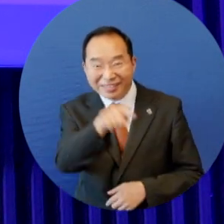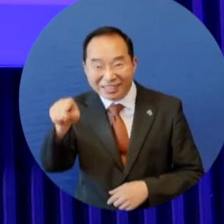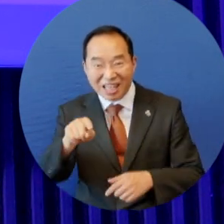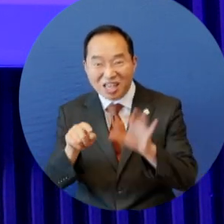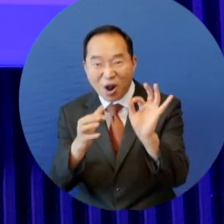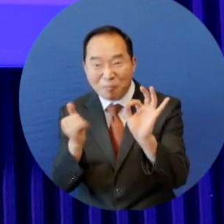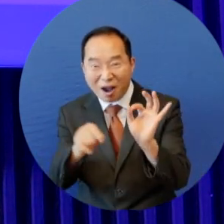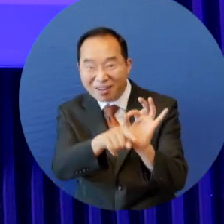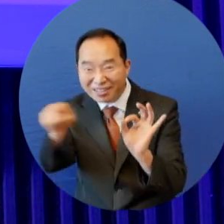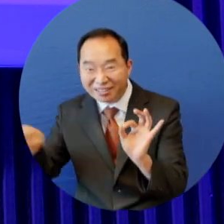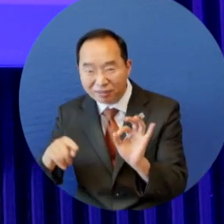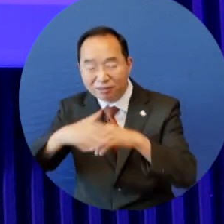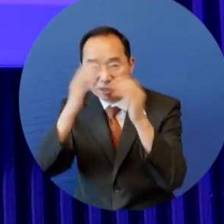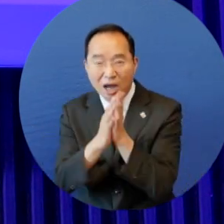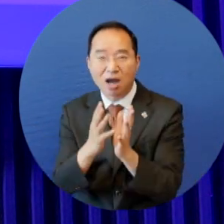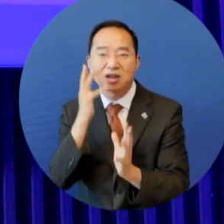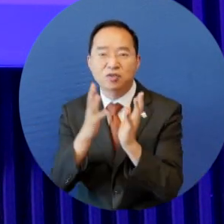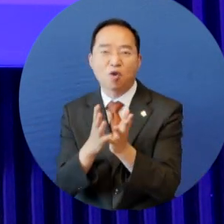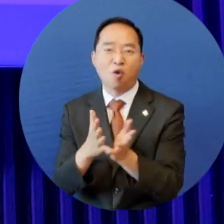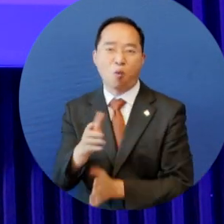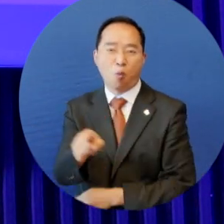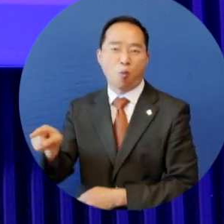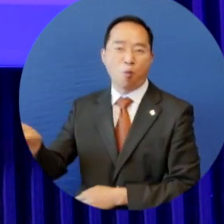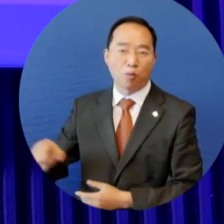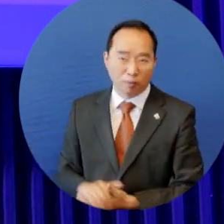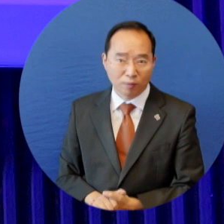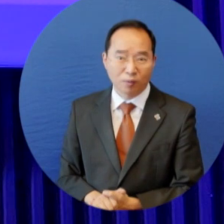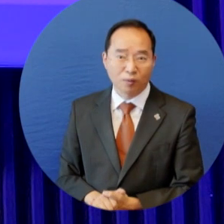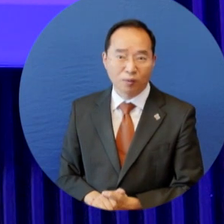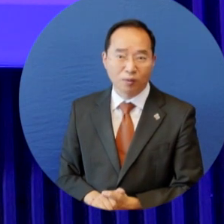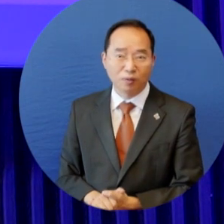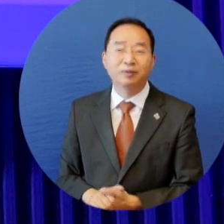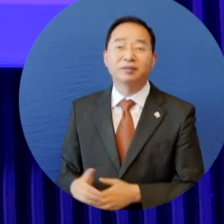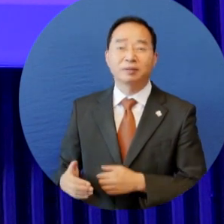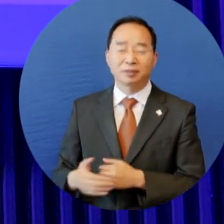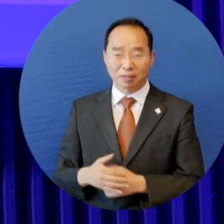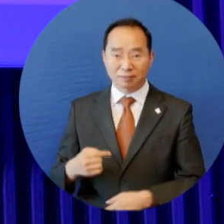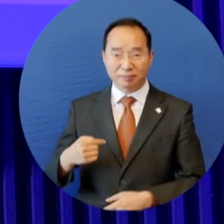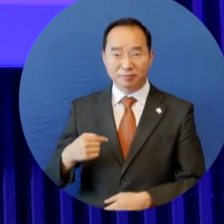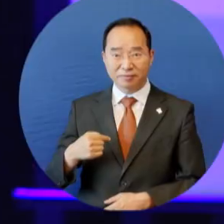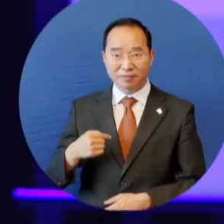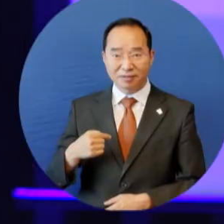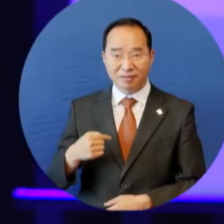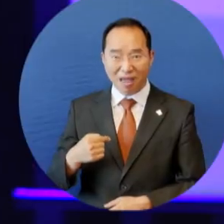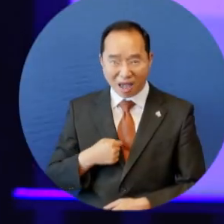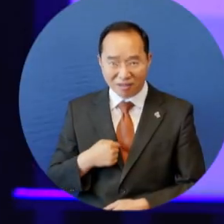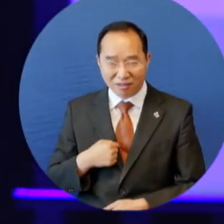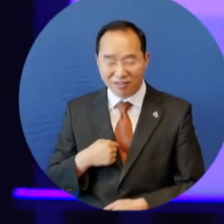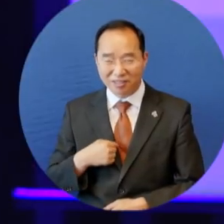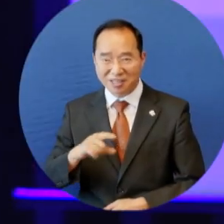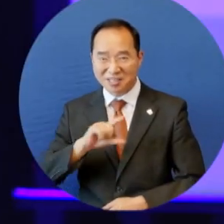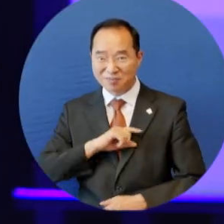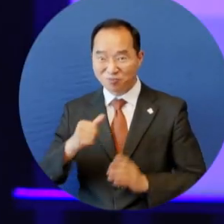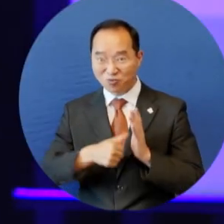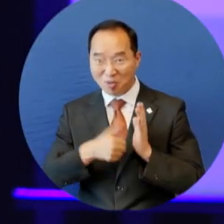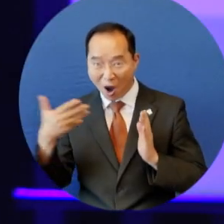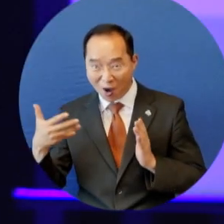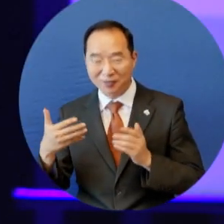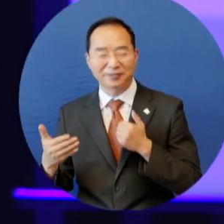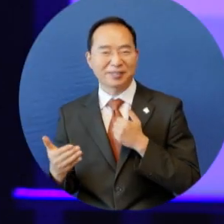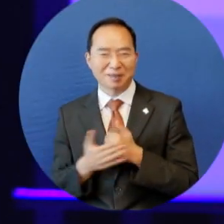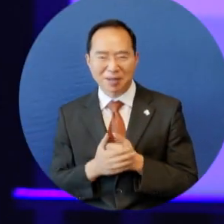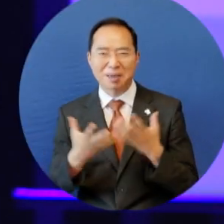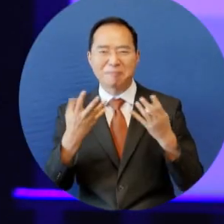헐리우드 스타들은요, 자기들의 공공의 이미지와 공공적 가치를 연결시켜서 자신들의